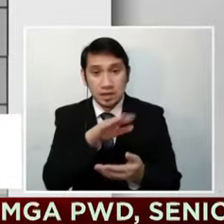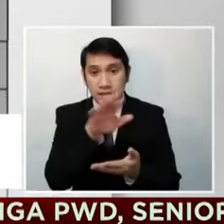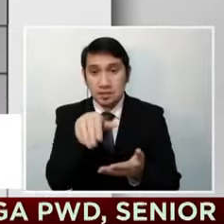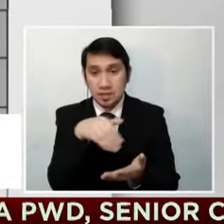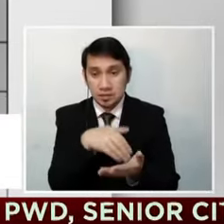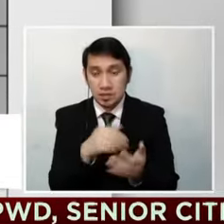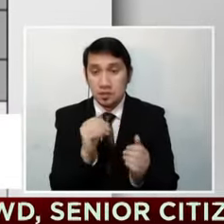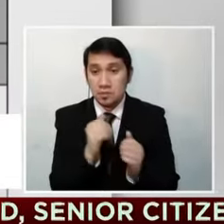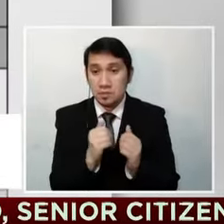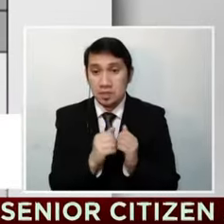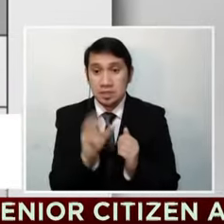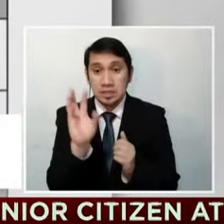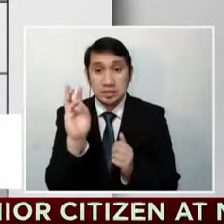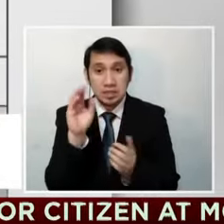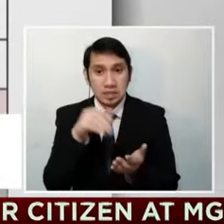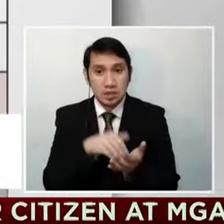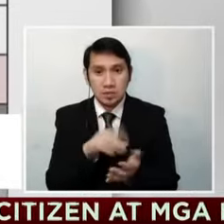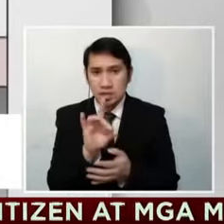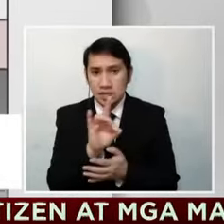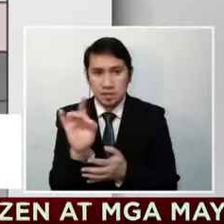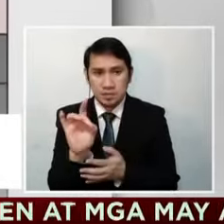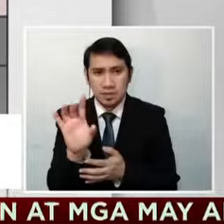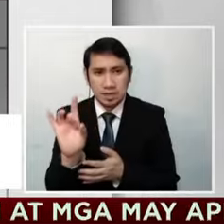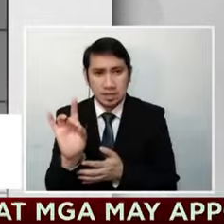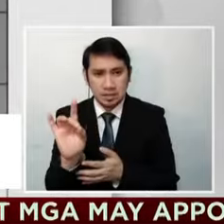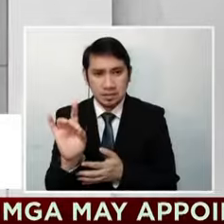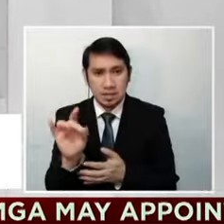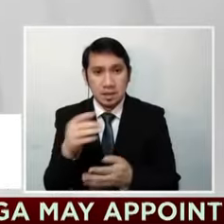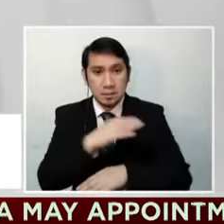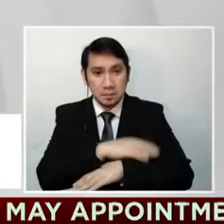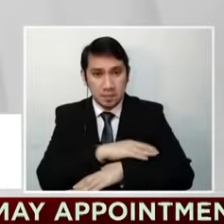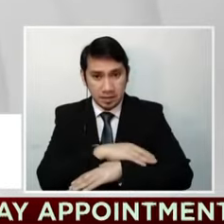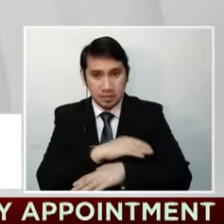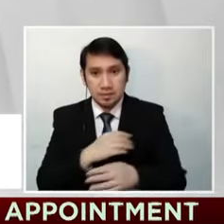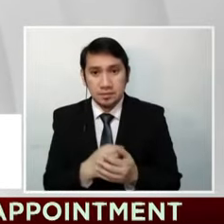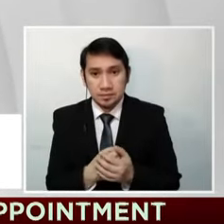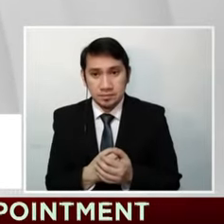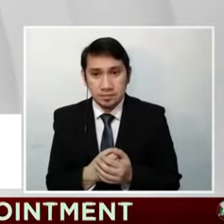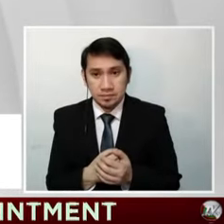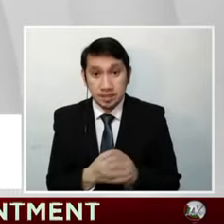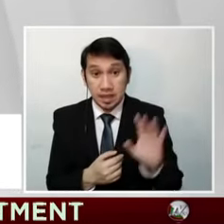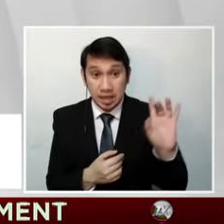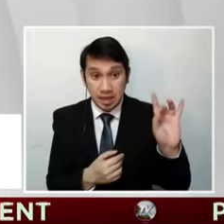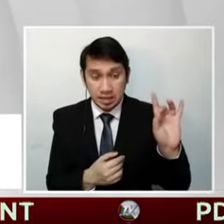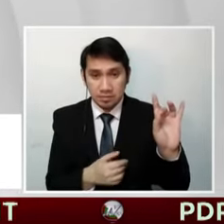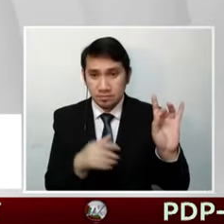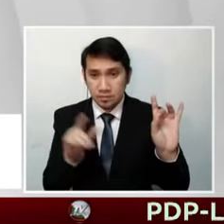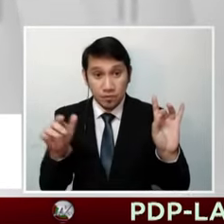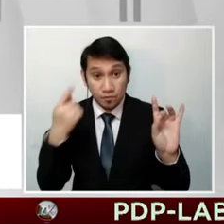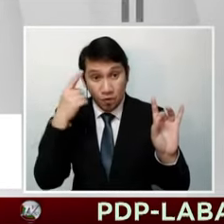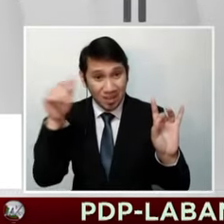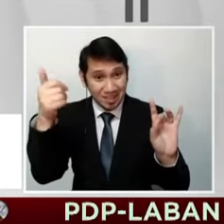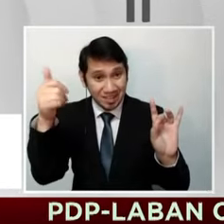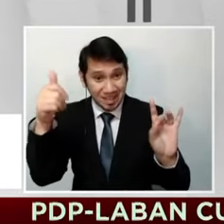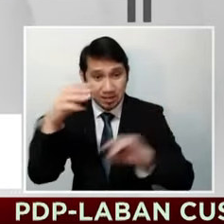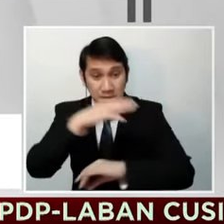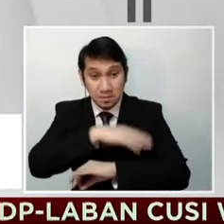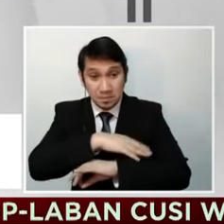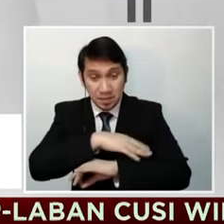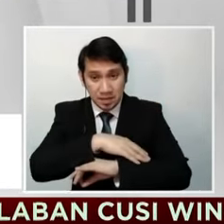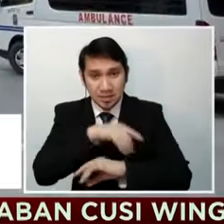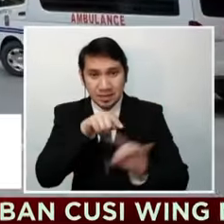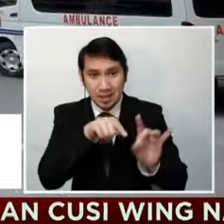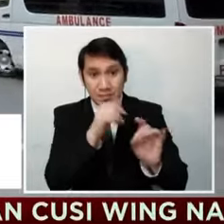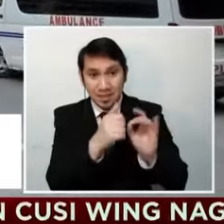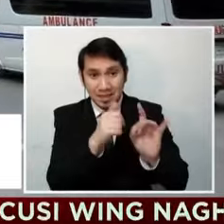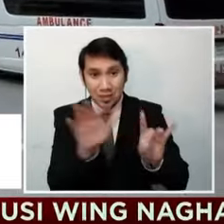ng 6,808 na kama para sa COVID-19. 8 sa bawat 10 kama na ito ang okupado